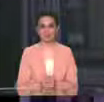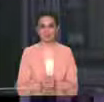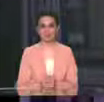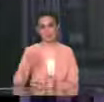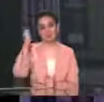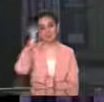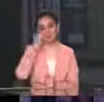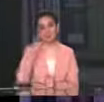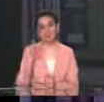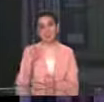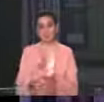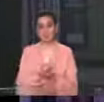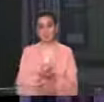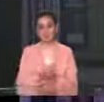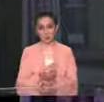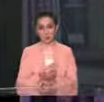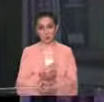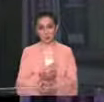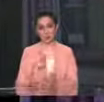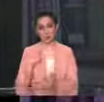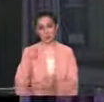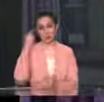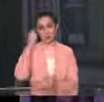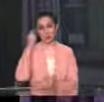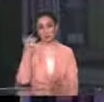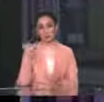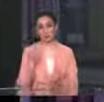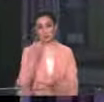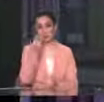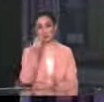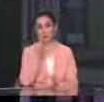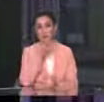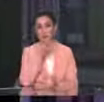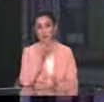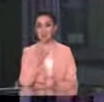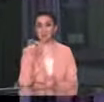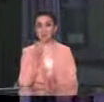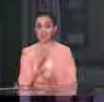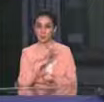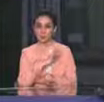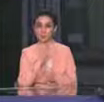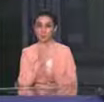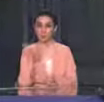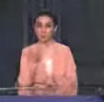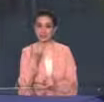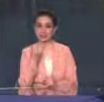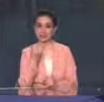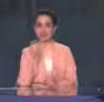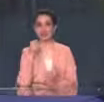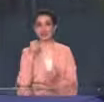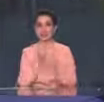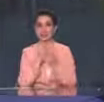спасибо за урок надеюсь вам сегодня понравилось и было интересно до